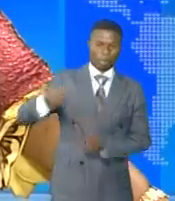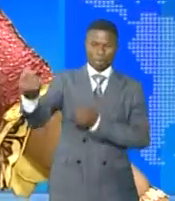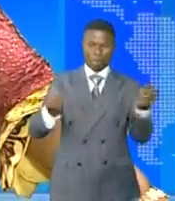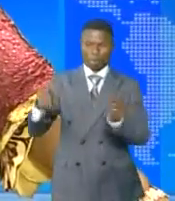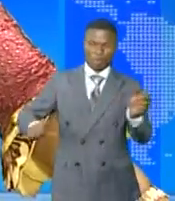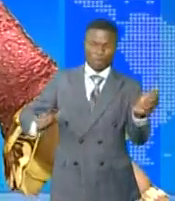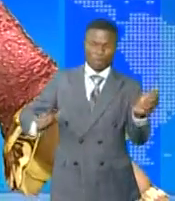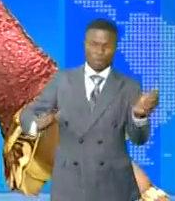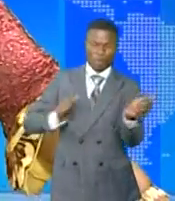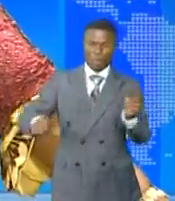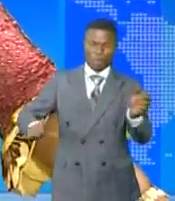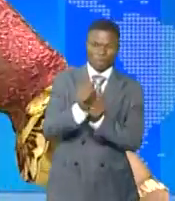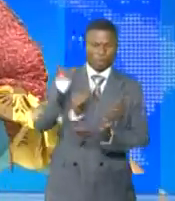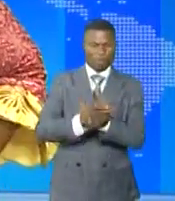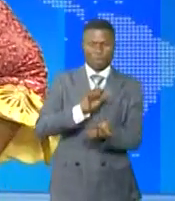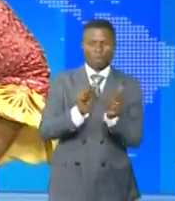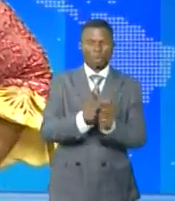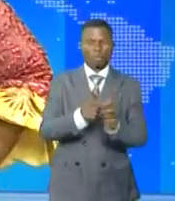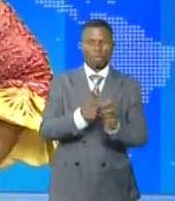placés pour pallier les